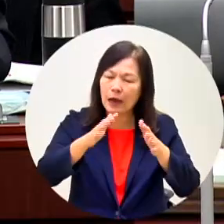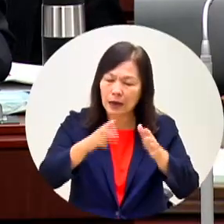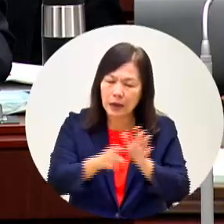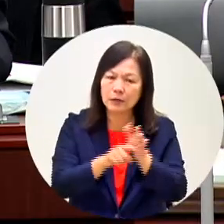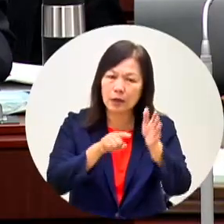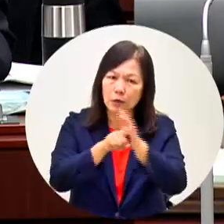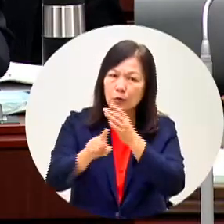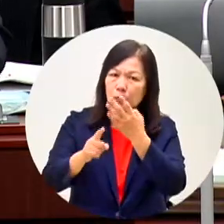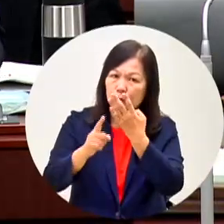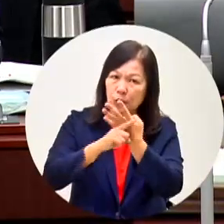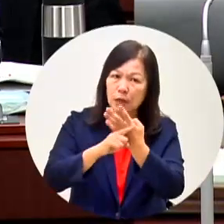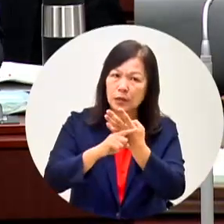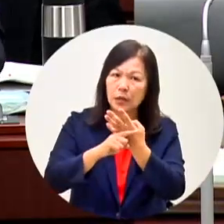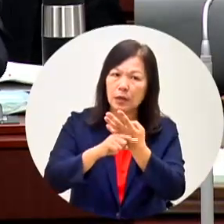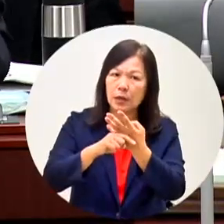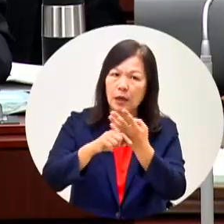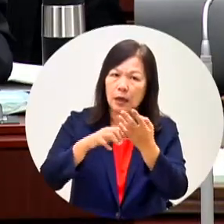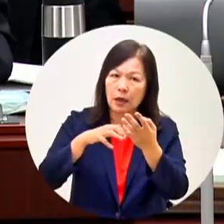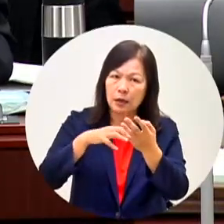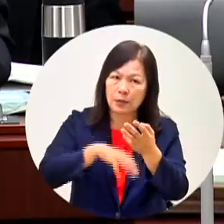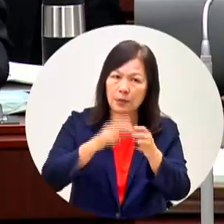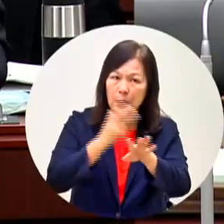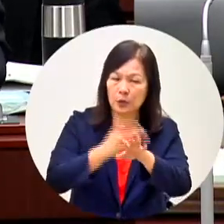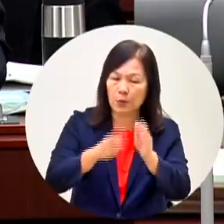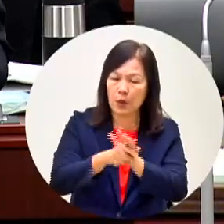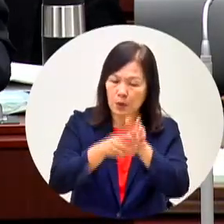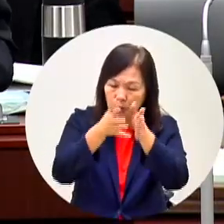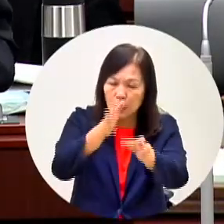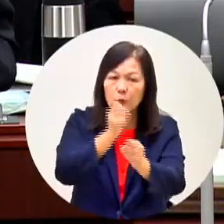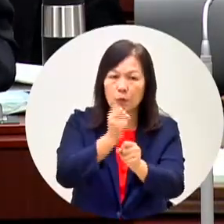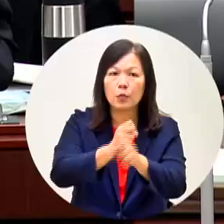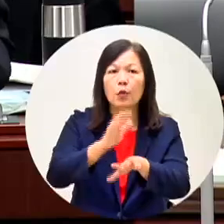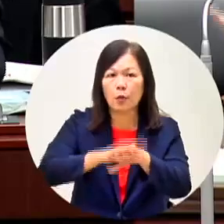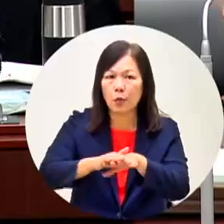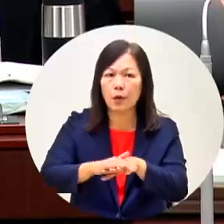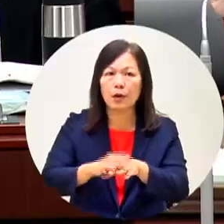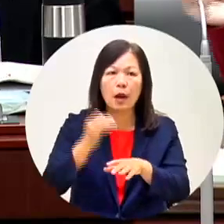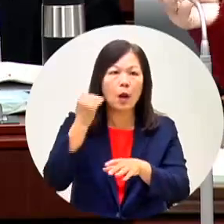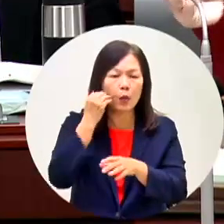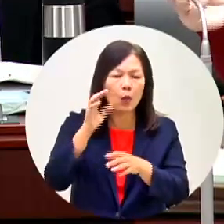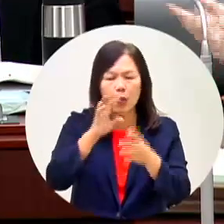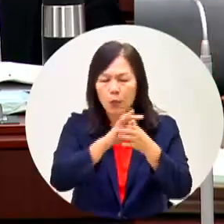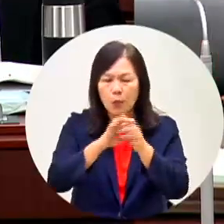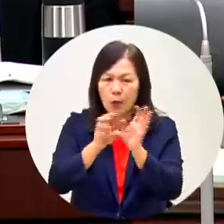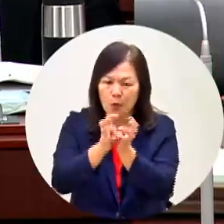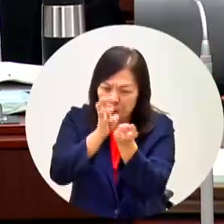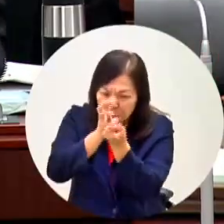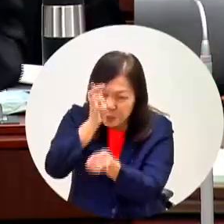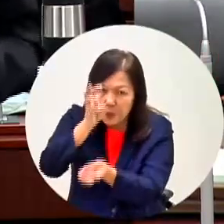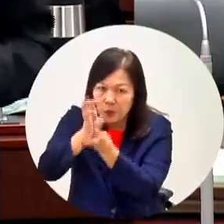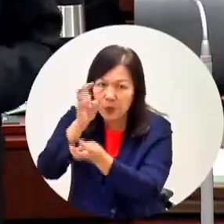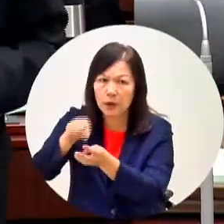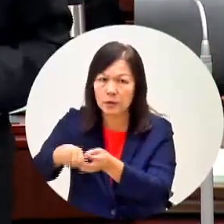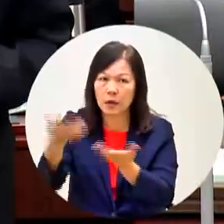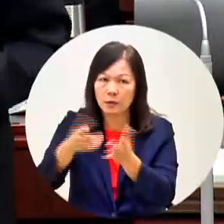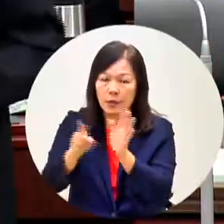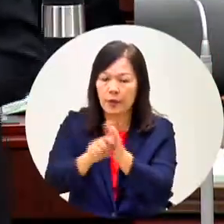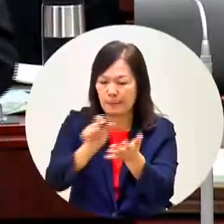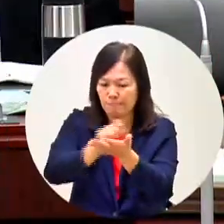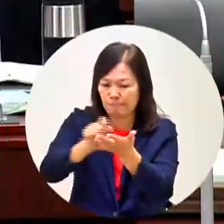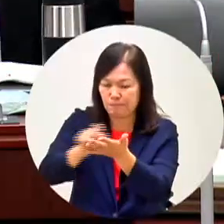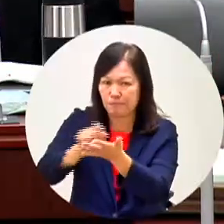的这一个处理，那有关细节比较这个部分我们再用书面来跟陈议员答复，好不